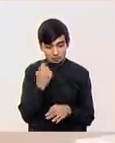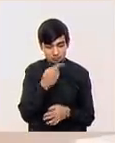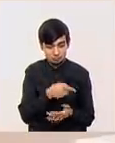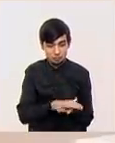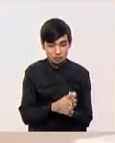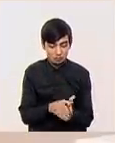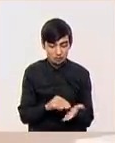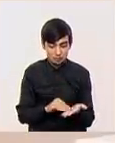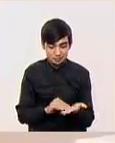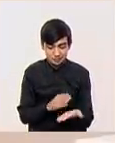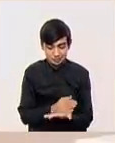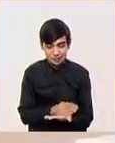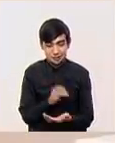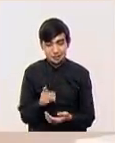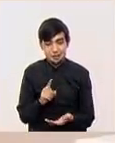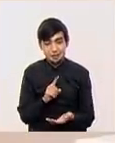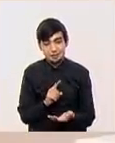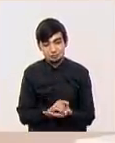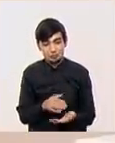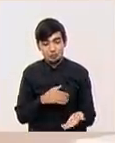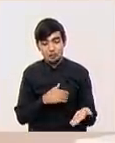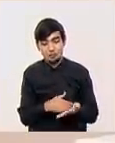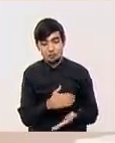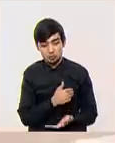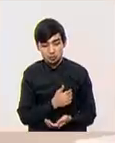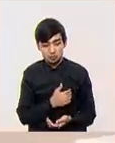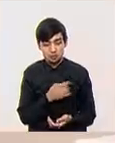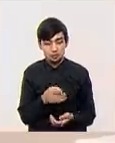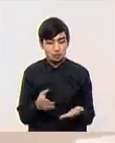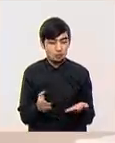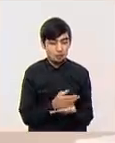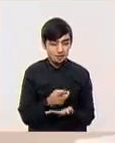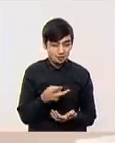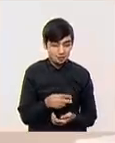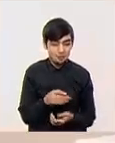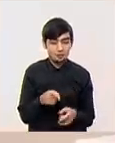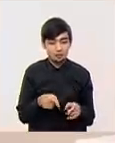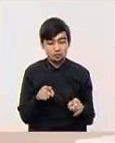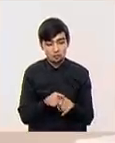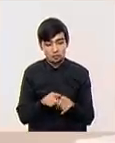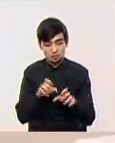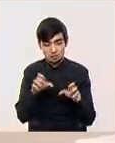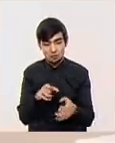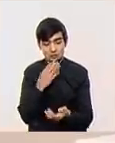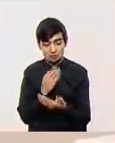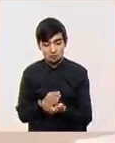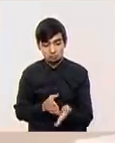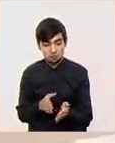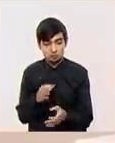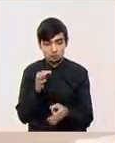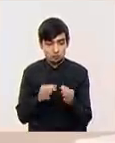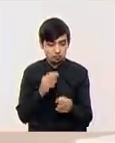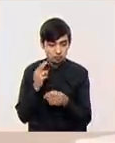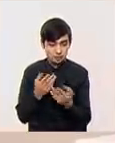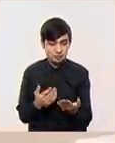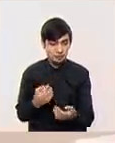жазылған. Ол міндетпен келіспеу және де оның күшін жою болды. Онда заңды жолы бар, яғни сотқа шағымданып,